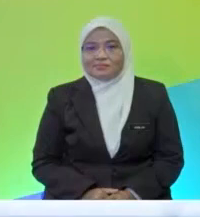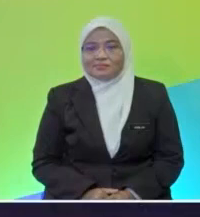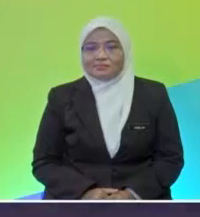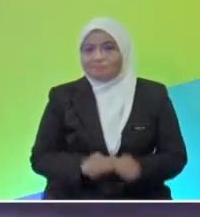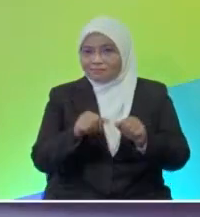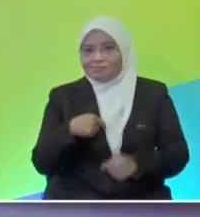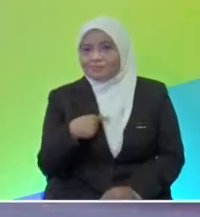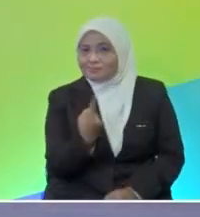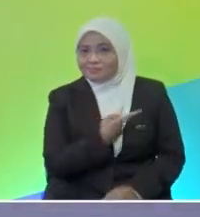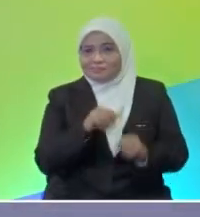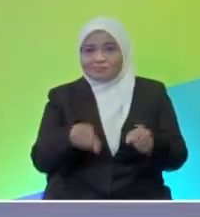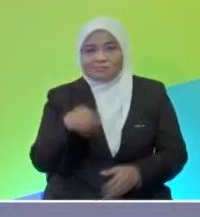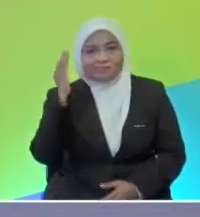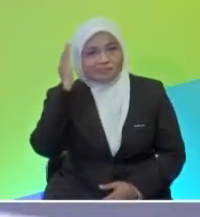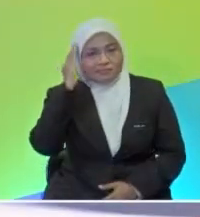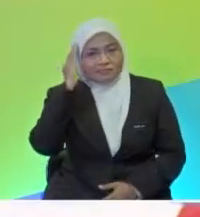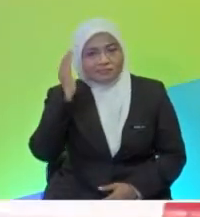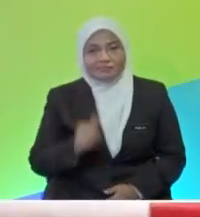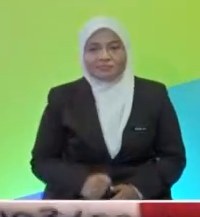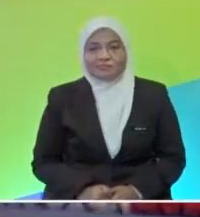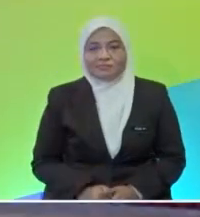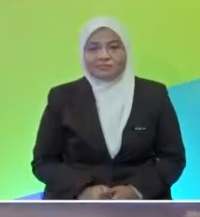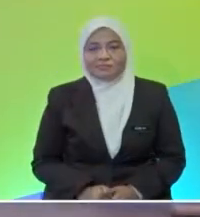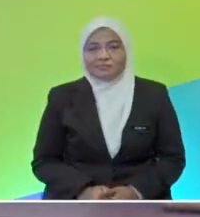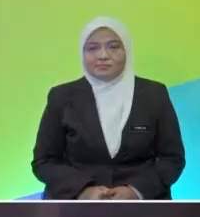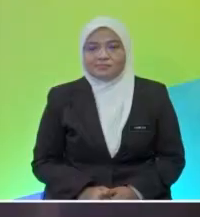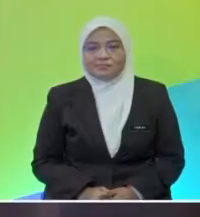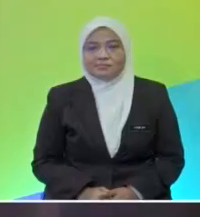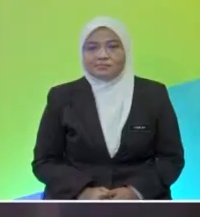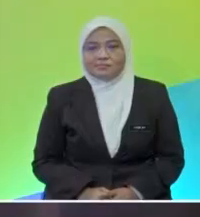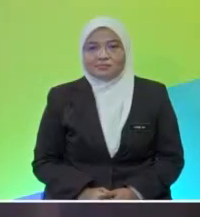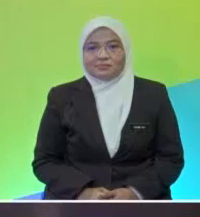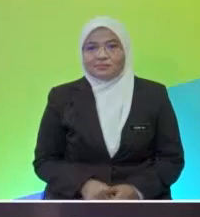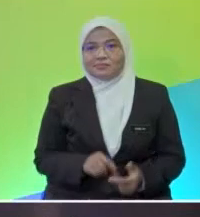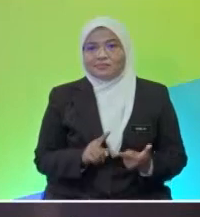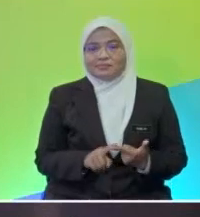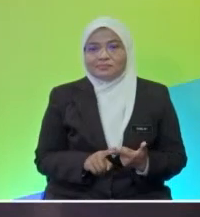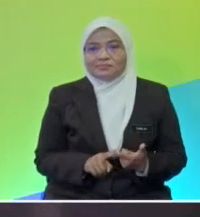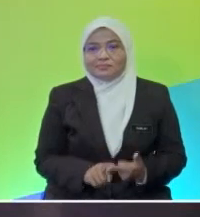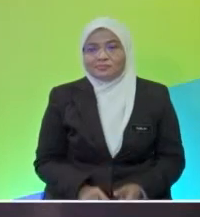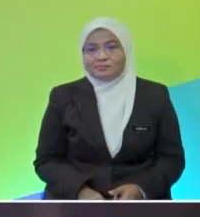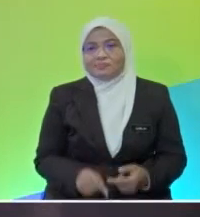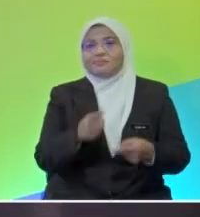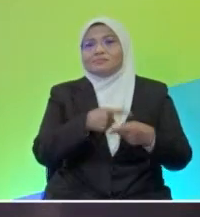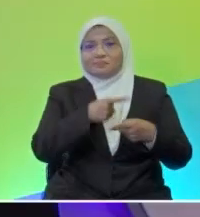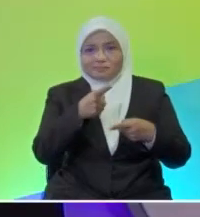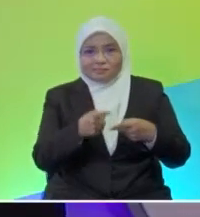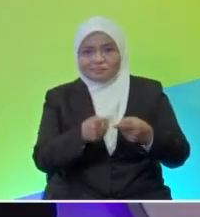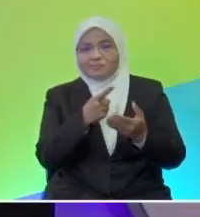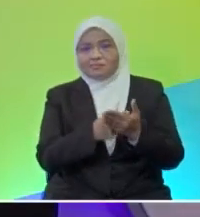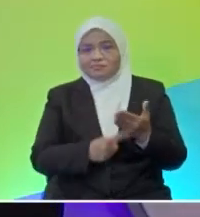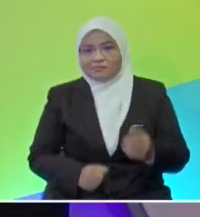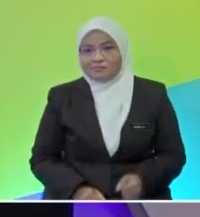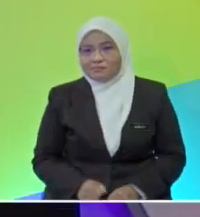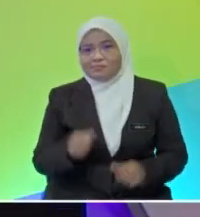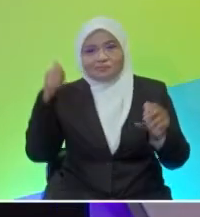kedudukan kita yang tahu lah sebelum kita mulutkan kita pasti oke oke kita dapatkan dari aku the bearing bring enggak ada merujuk kepada arah